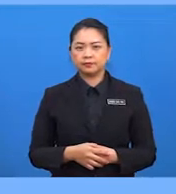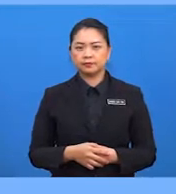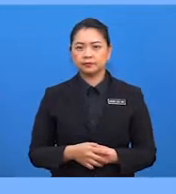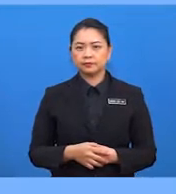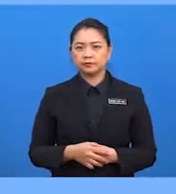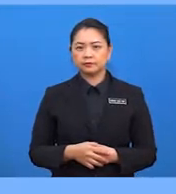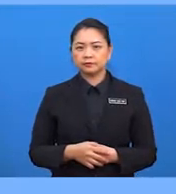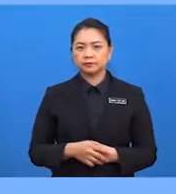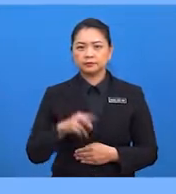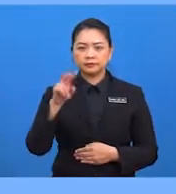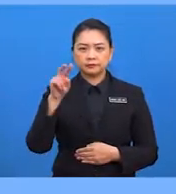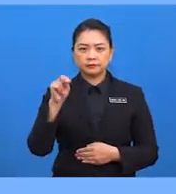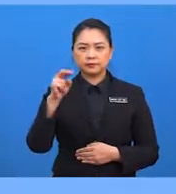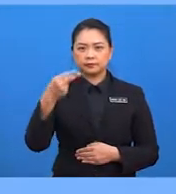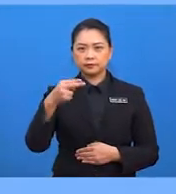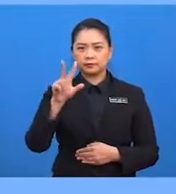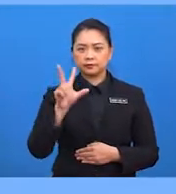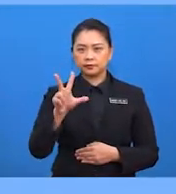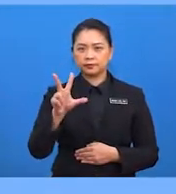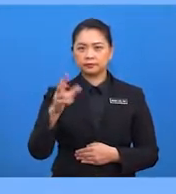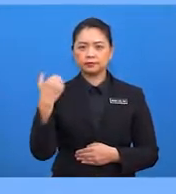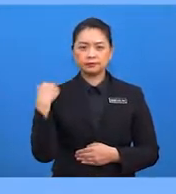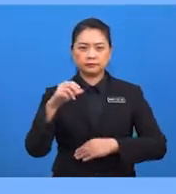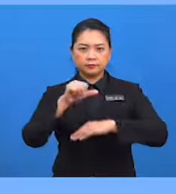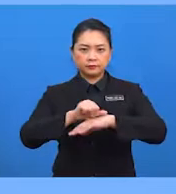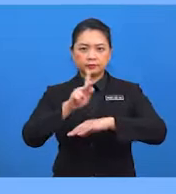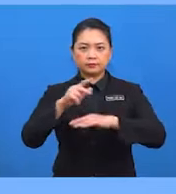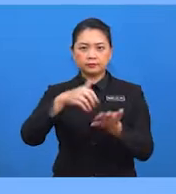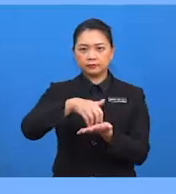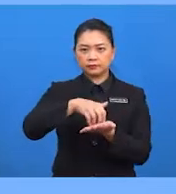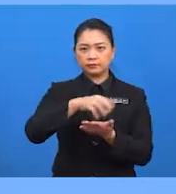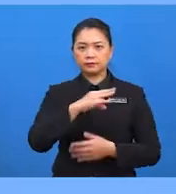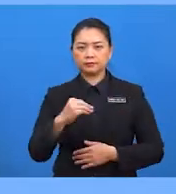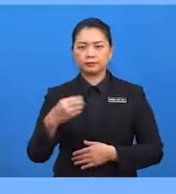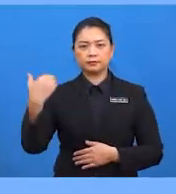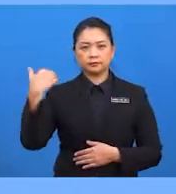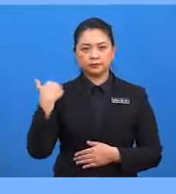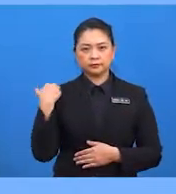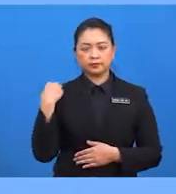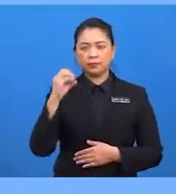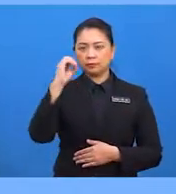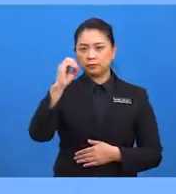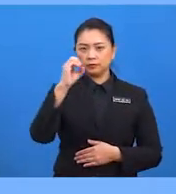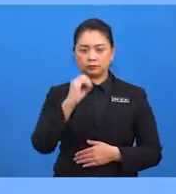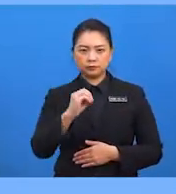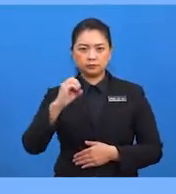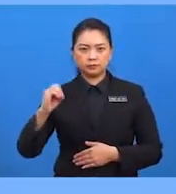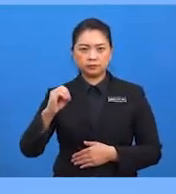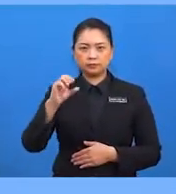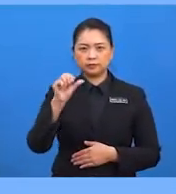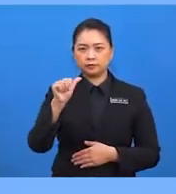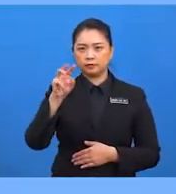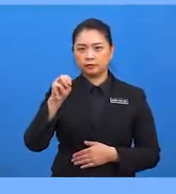Amonia NH3 merupakan alkali lemah dan terdiri daripada